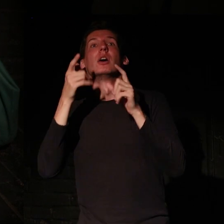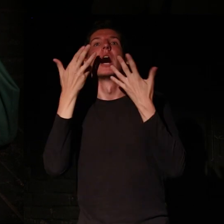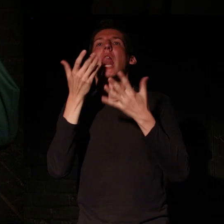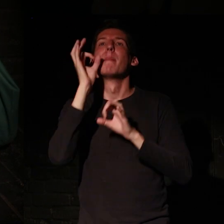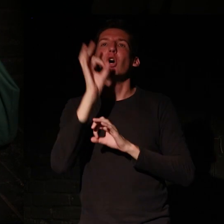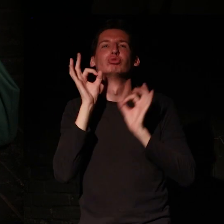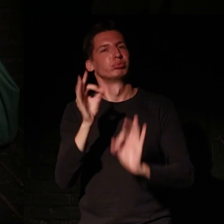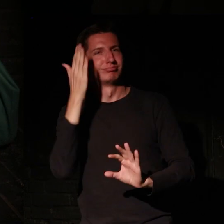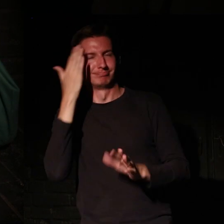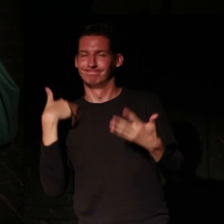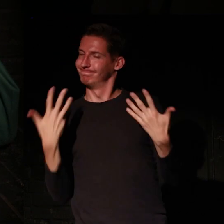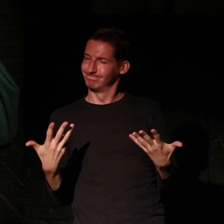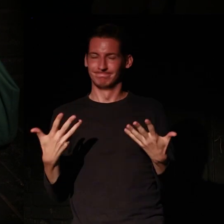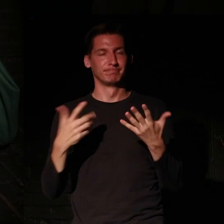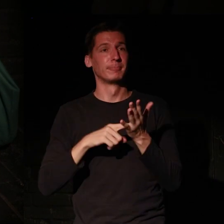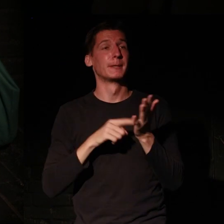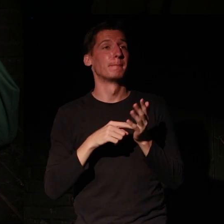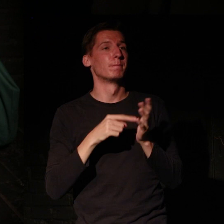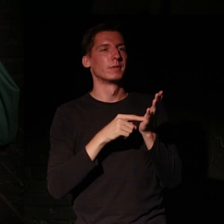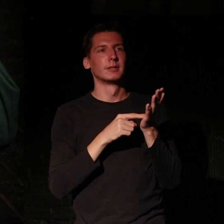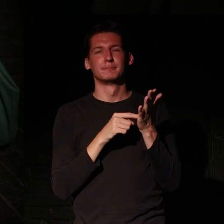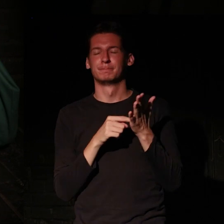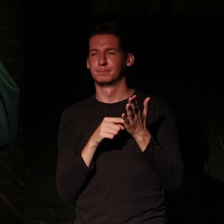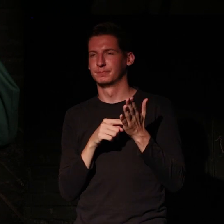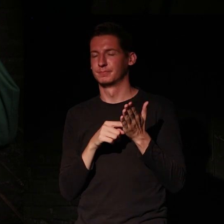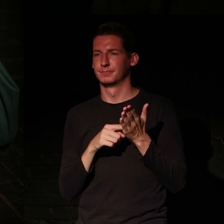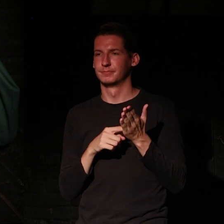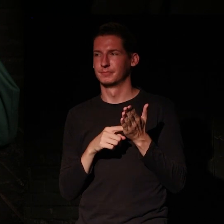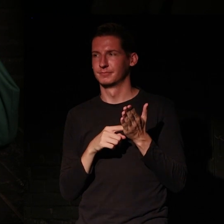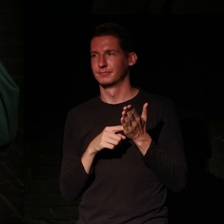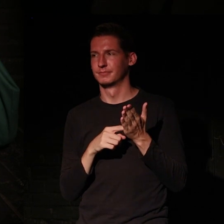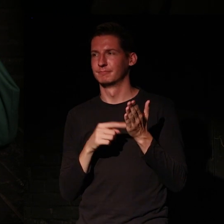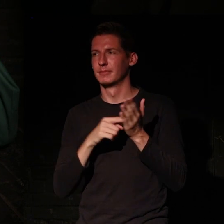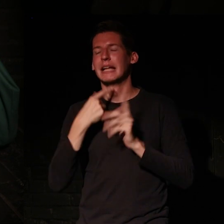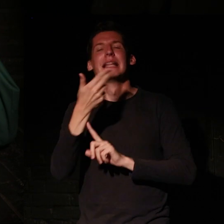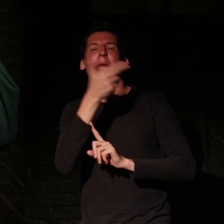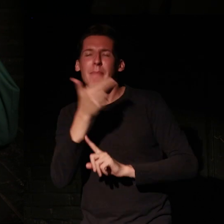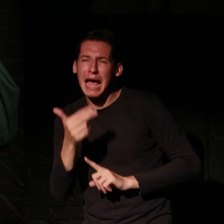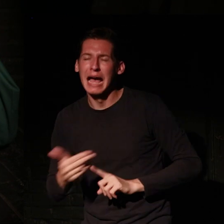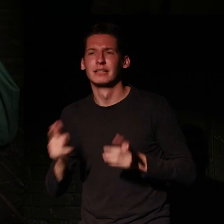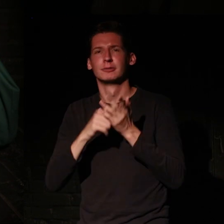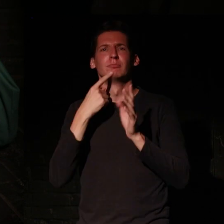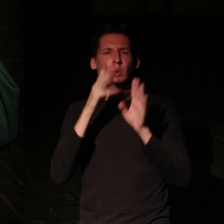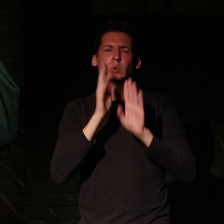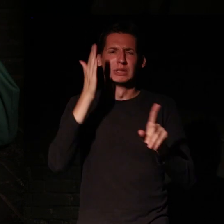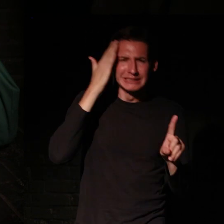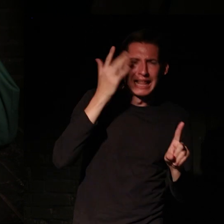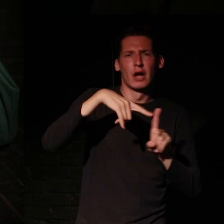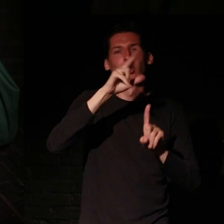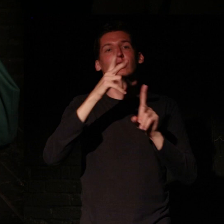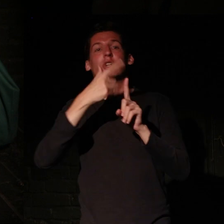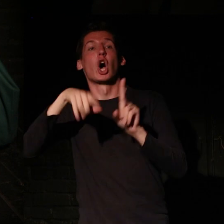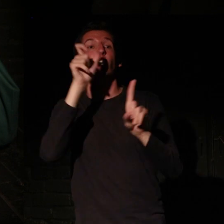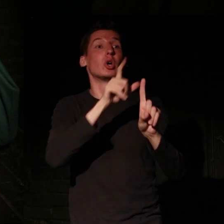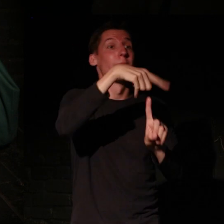Bo są oczywiście takie toposy, które są doskonale znane. I doskonale są znane zarówno tym,